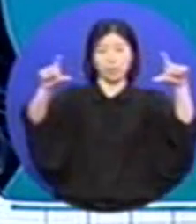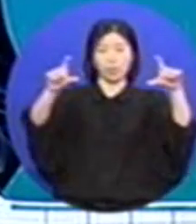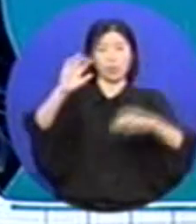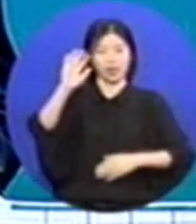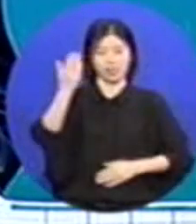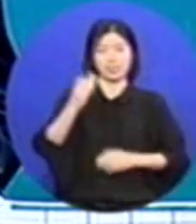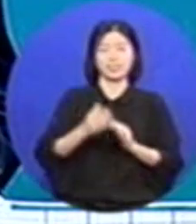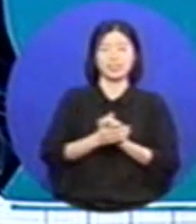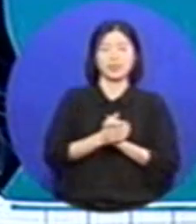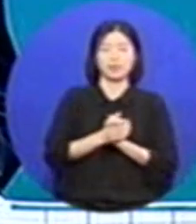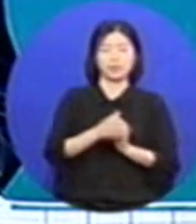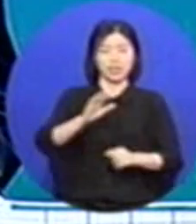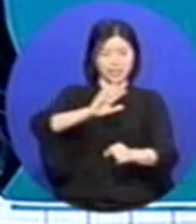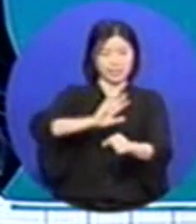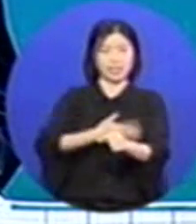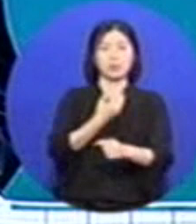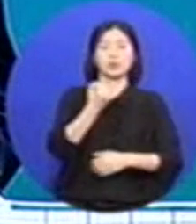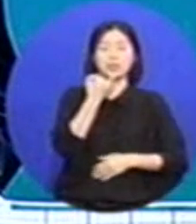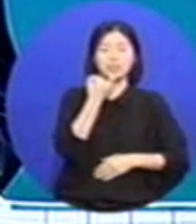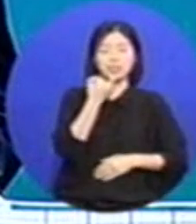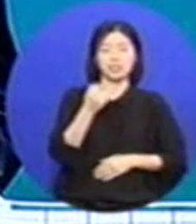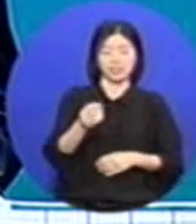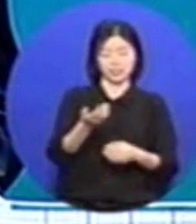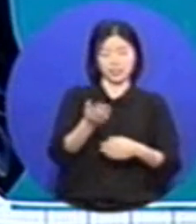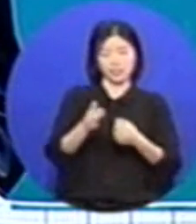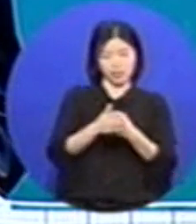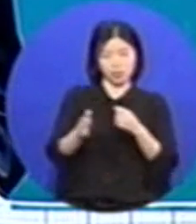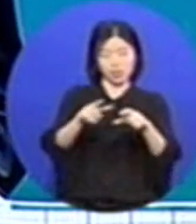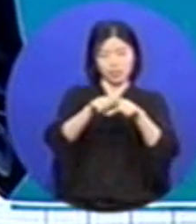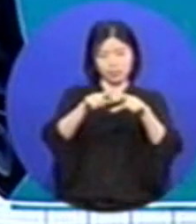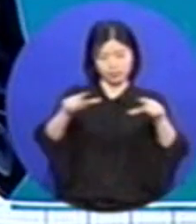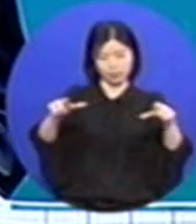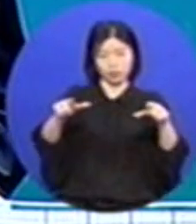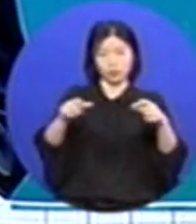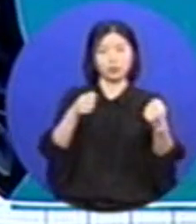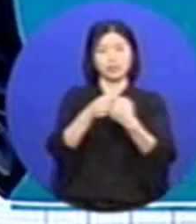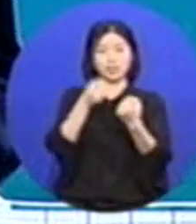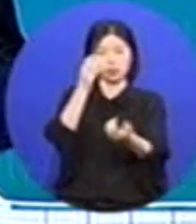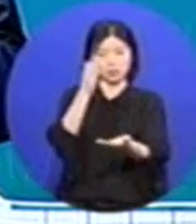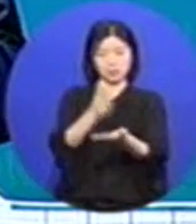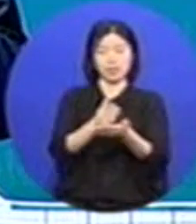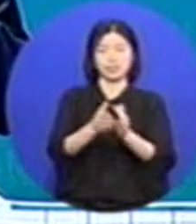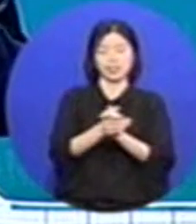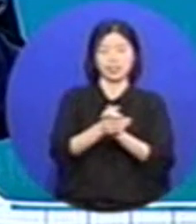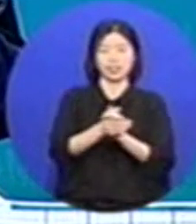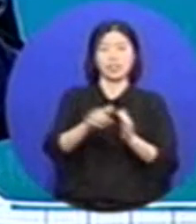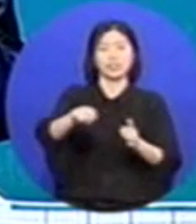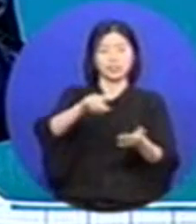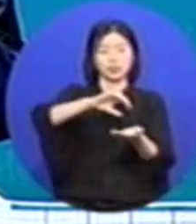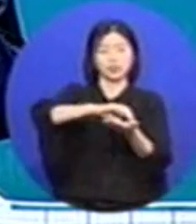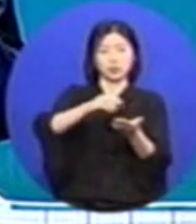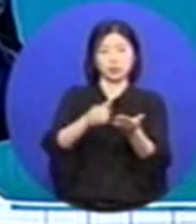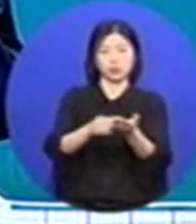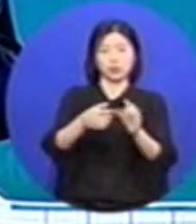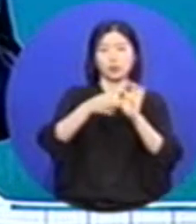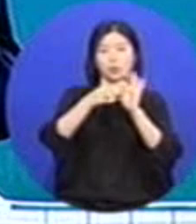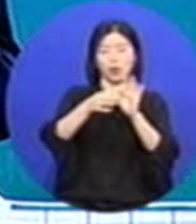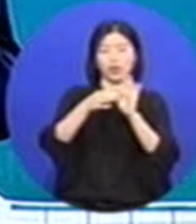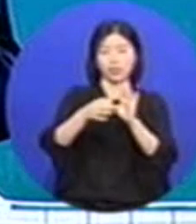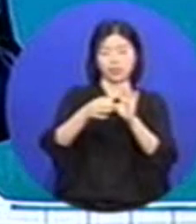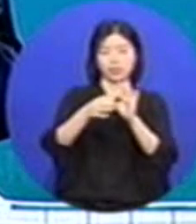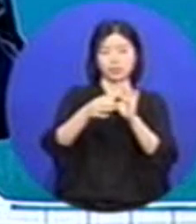싸우지 말고 그냥 보통 만 가자 그럴 정도로 아주 성도들의 관계를 특별히